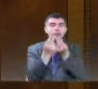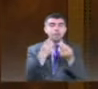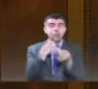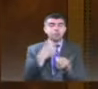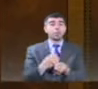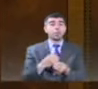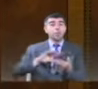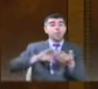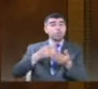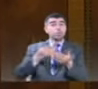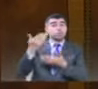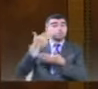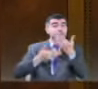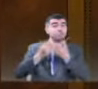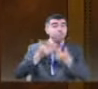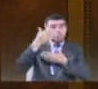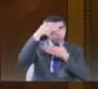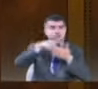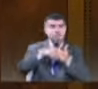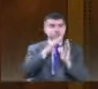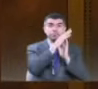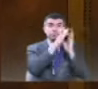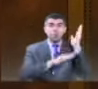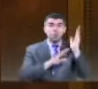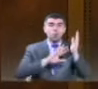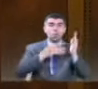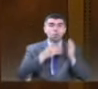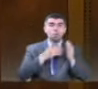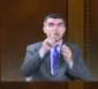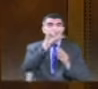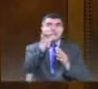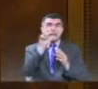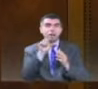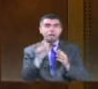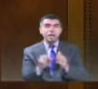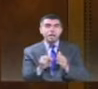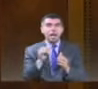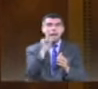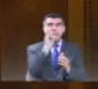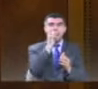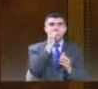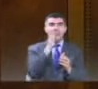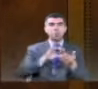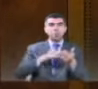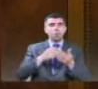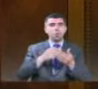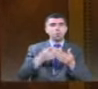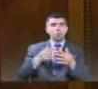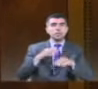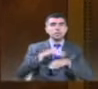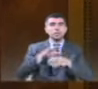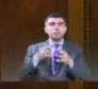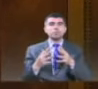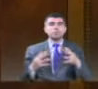الفرص التي يتيحها موقعنا المتميز وعمقنا الإفريقي ومحيطنا العربي، وخاصة دول مجلس التعاون